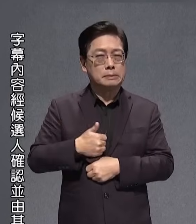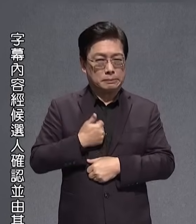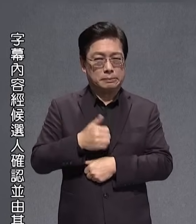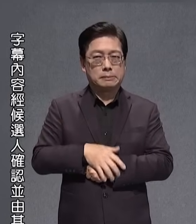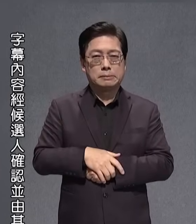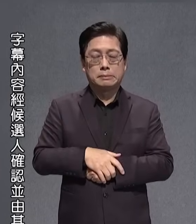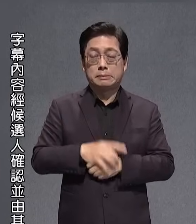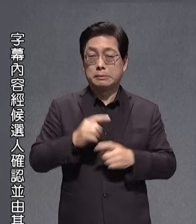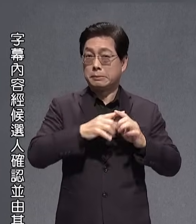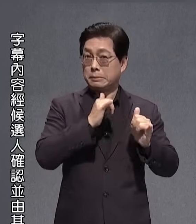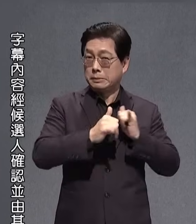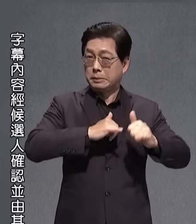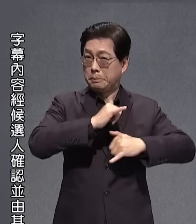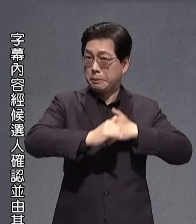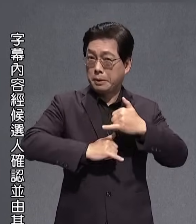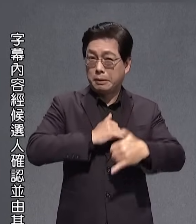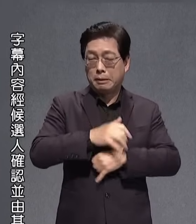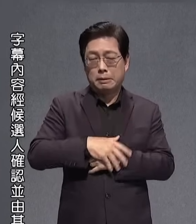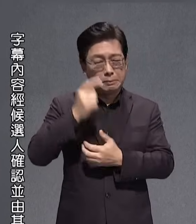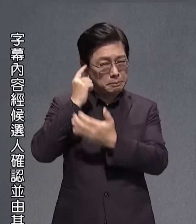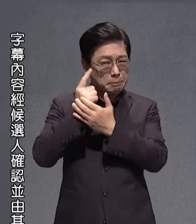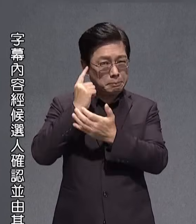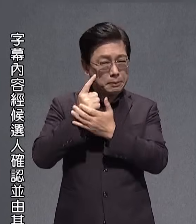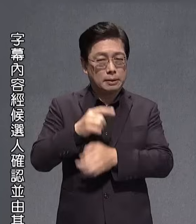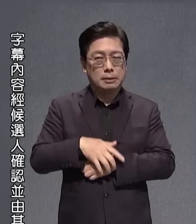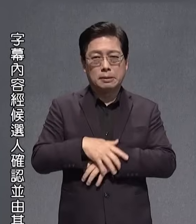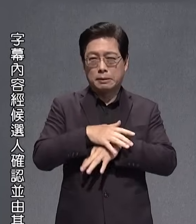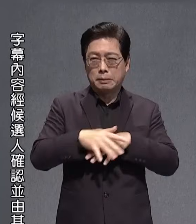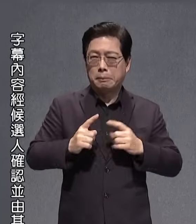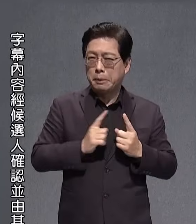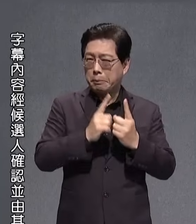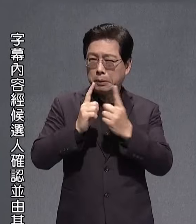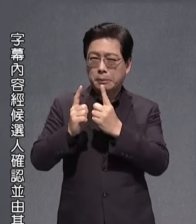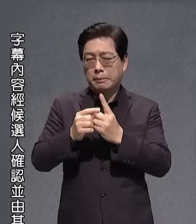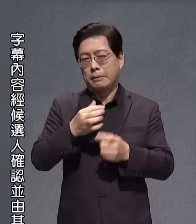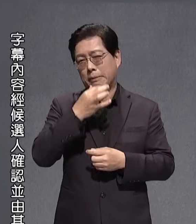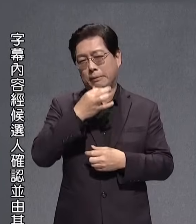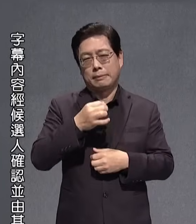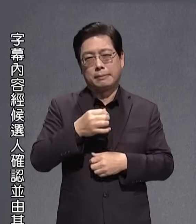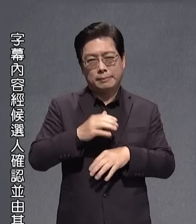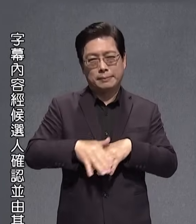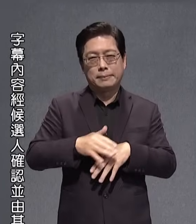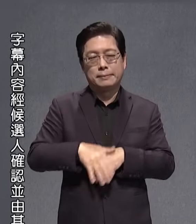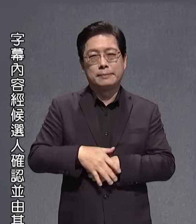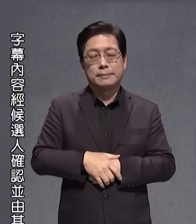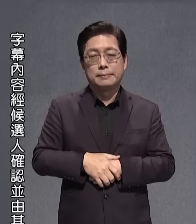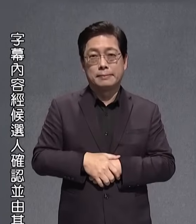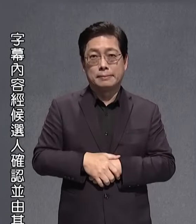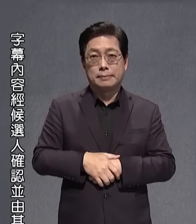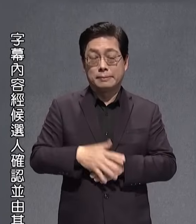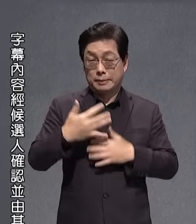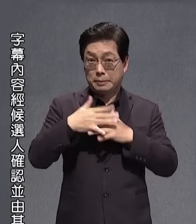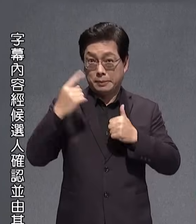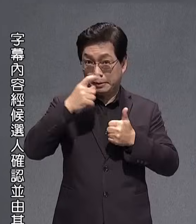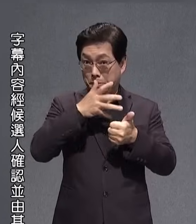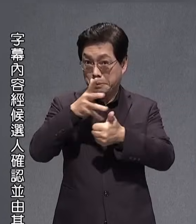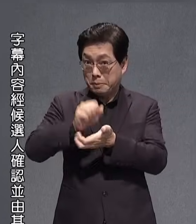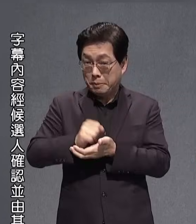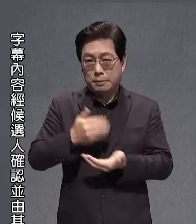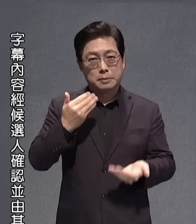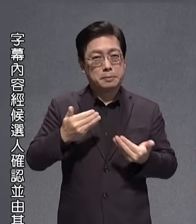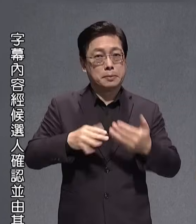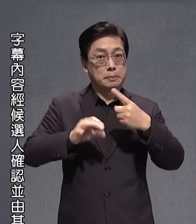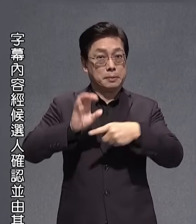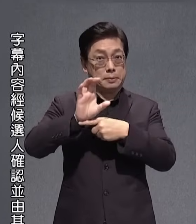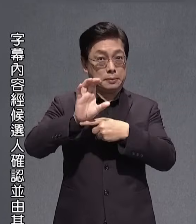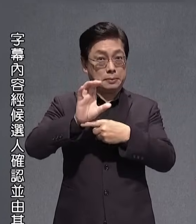是人民生活每天都是要面对的。在民调显示，大概有